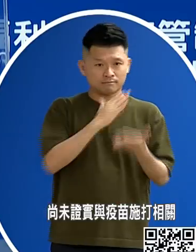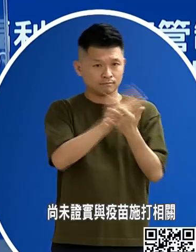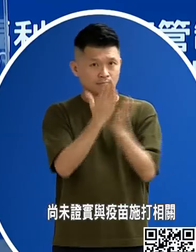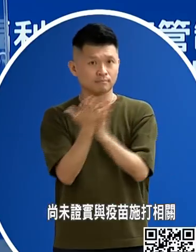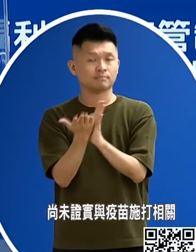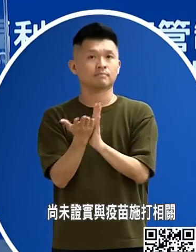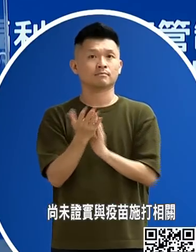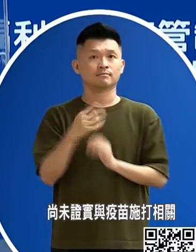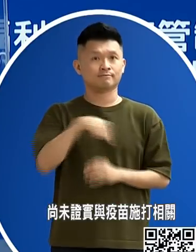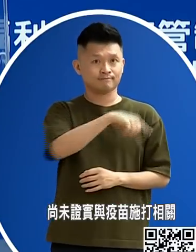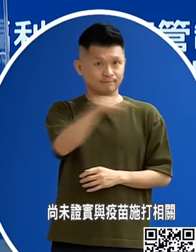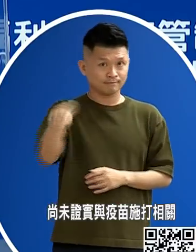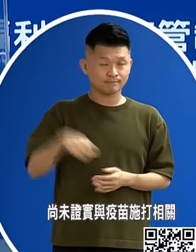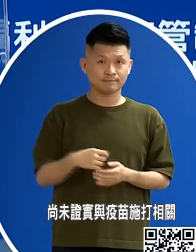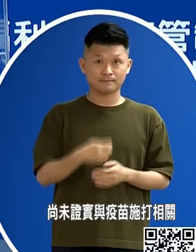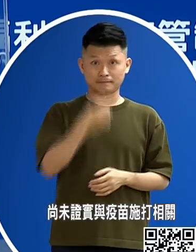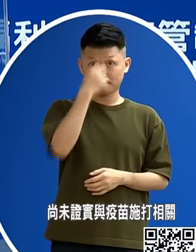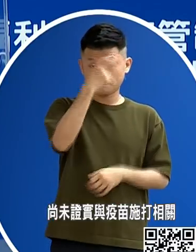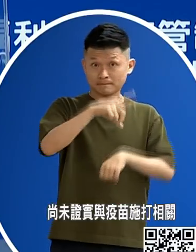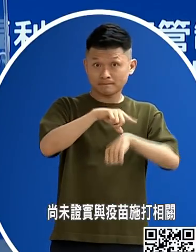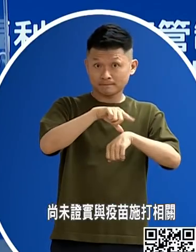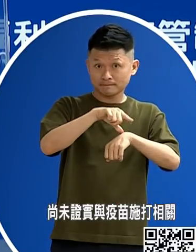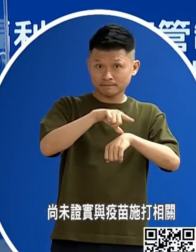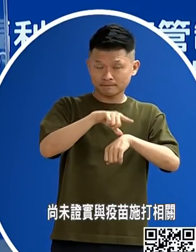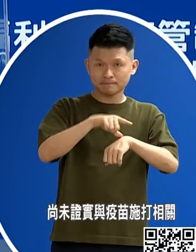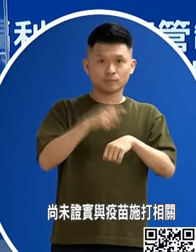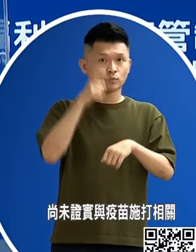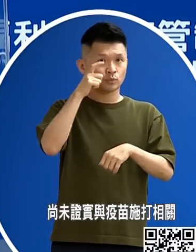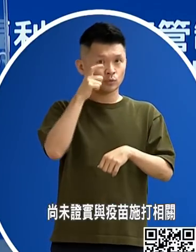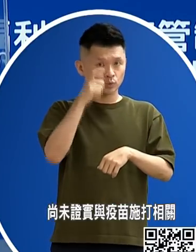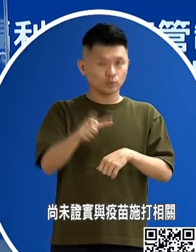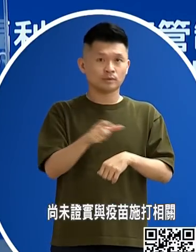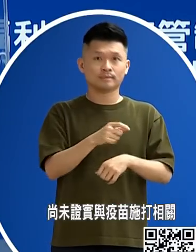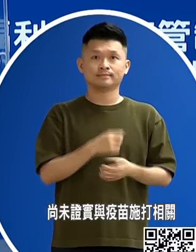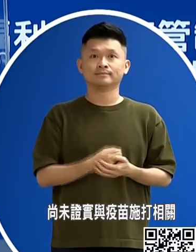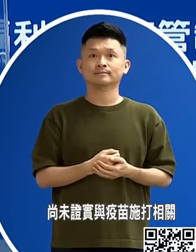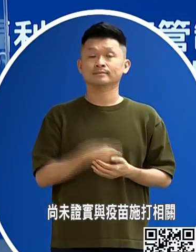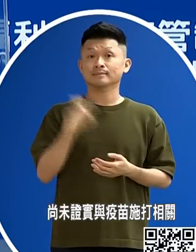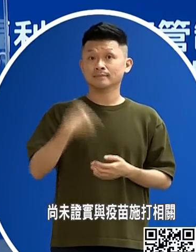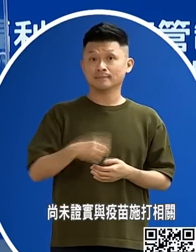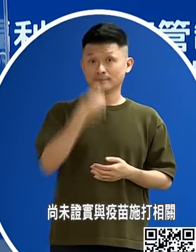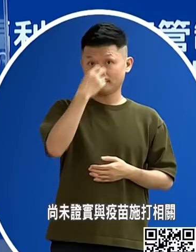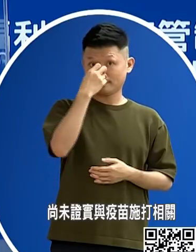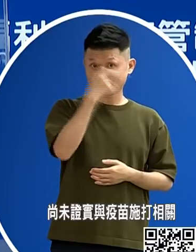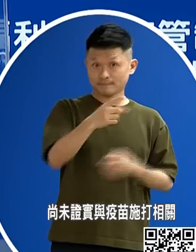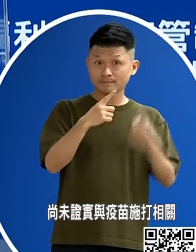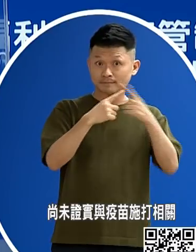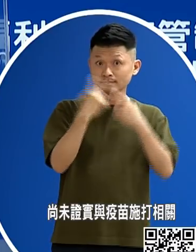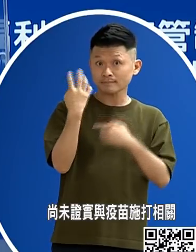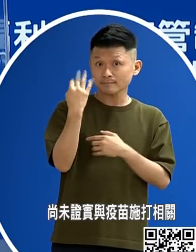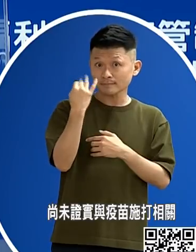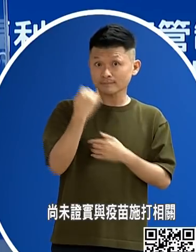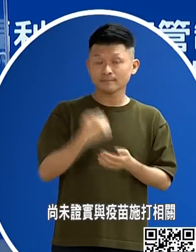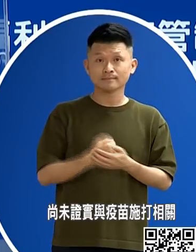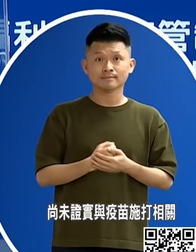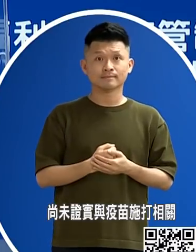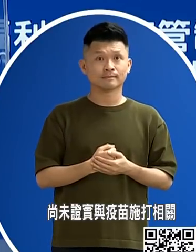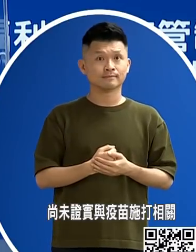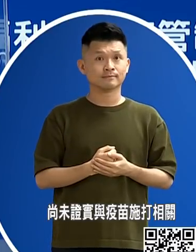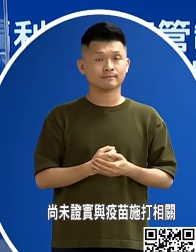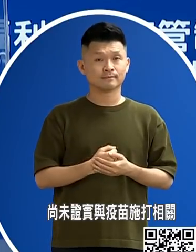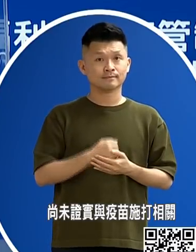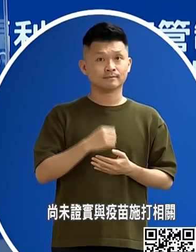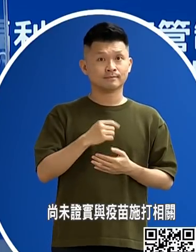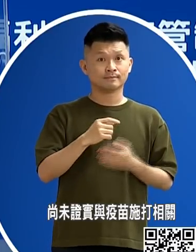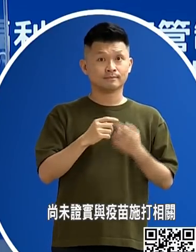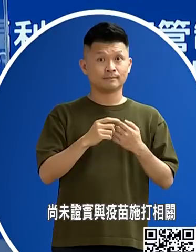类。那探病的时间还是一样，固定一个时段。那探病的人数每一个住院的